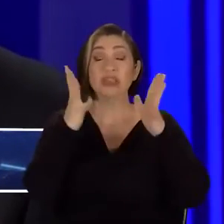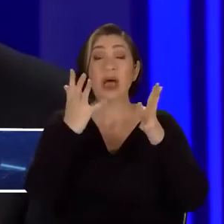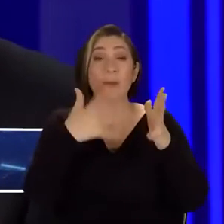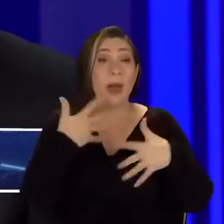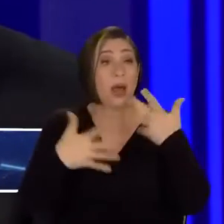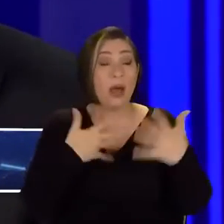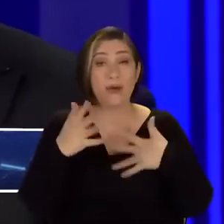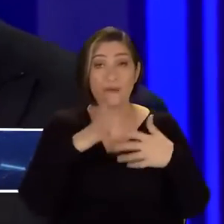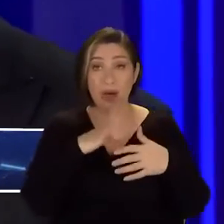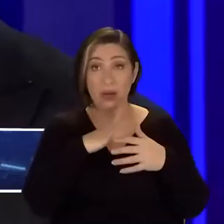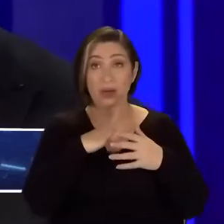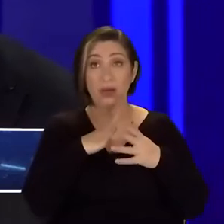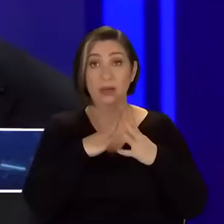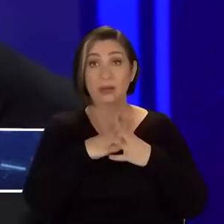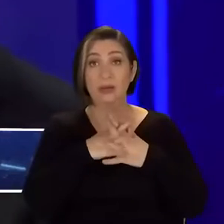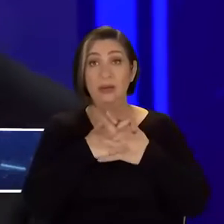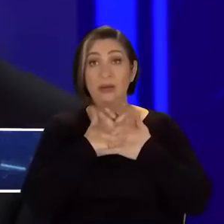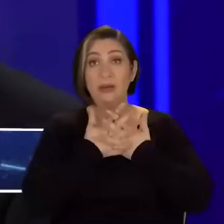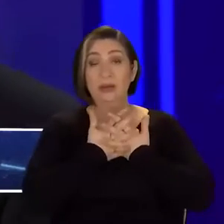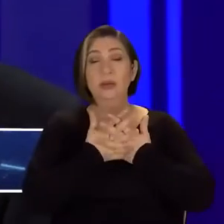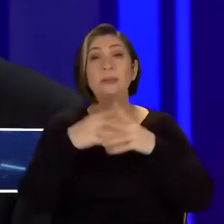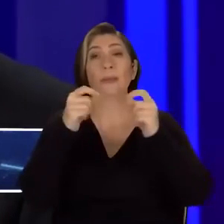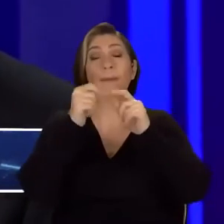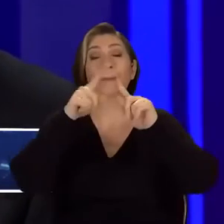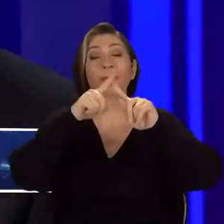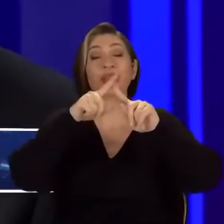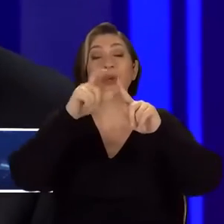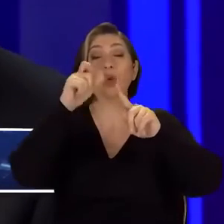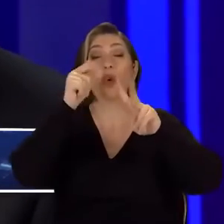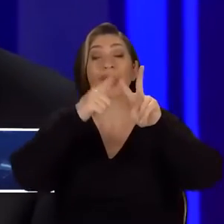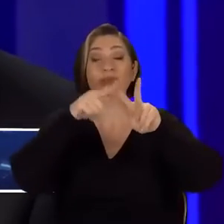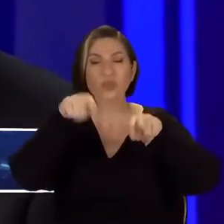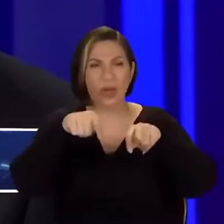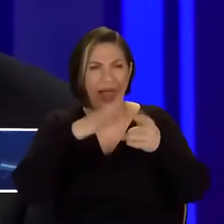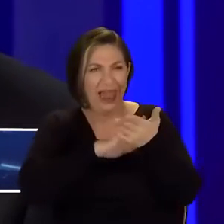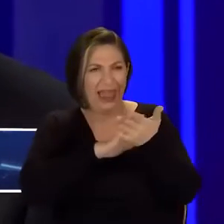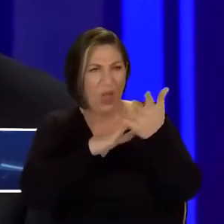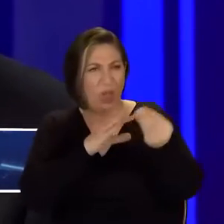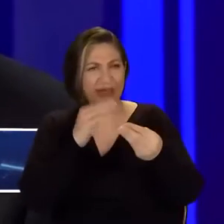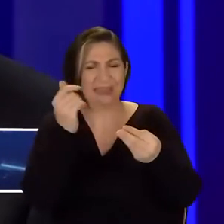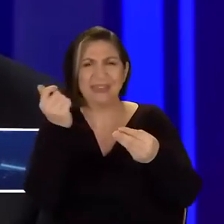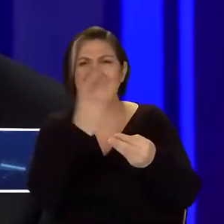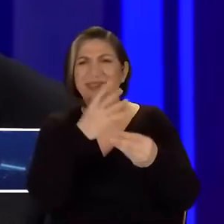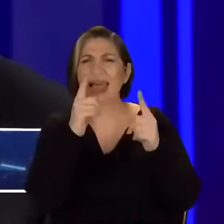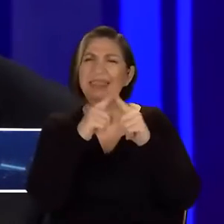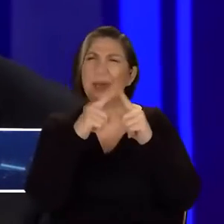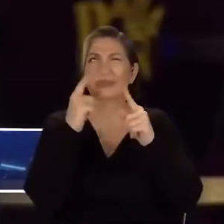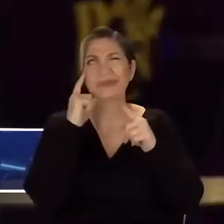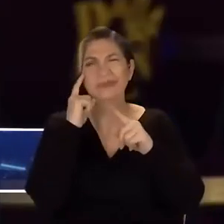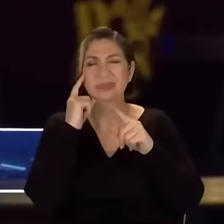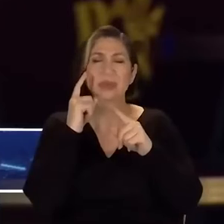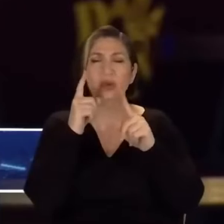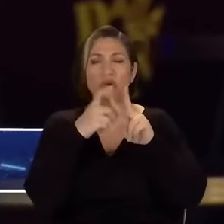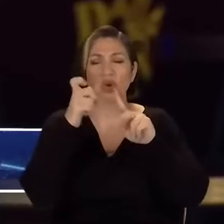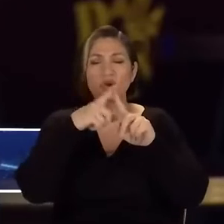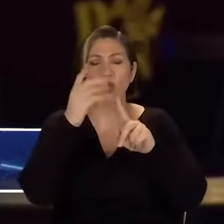var. Evet. Bitcoin'i şu anda kullanan insanlar, işte herhalde sayıları hesap olarak, yani node